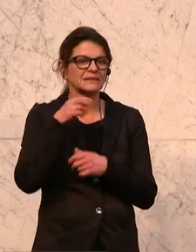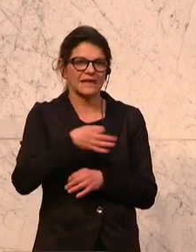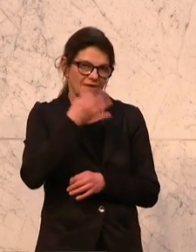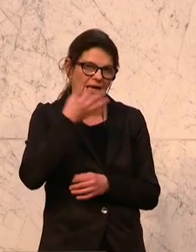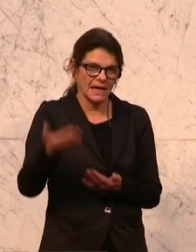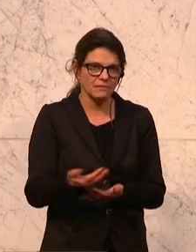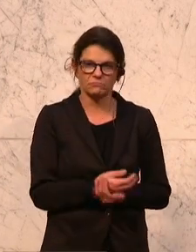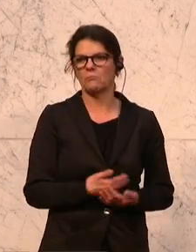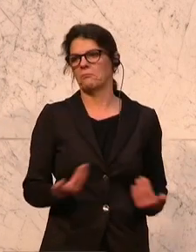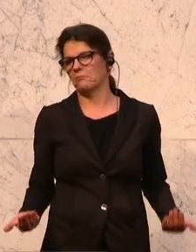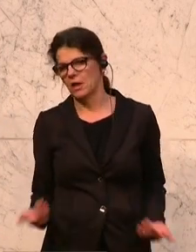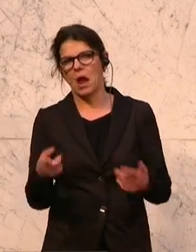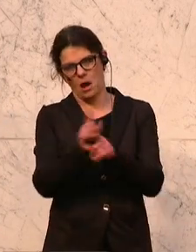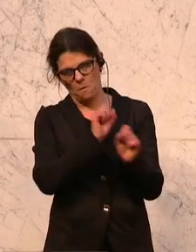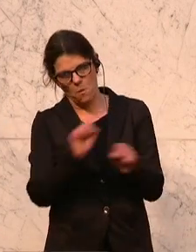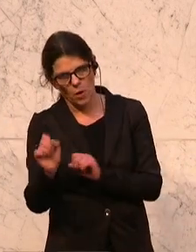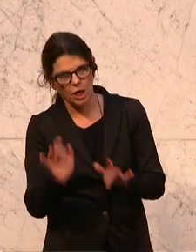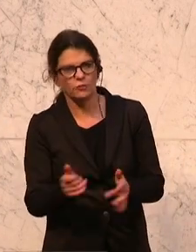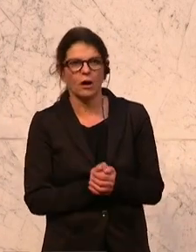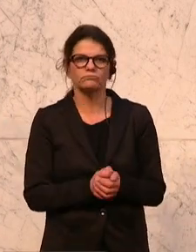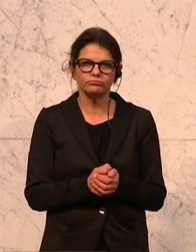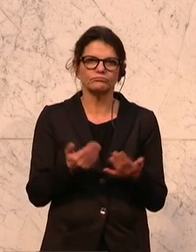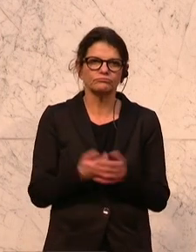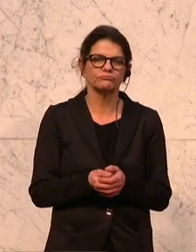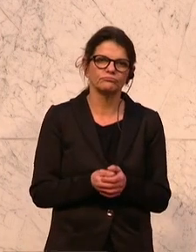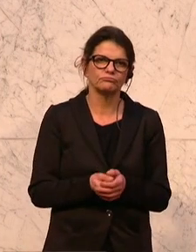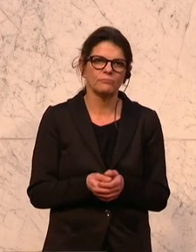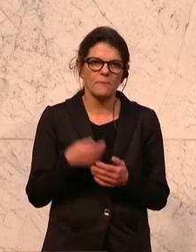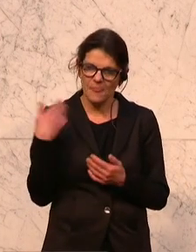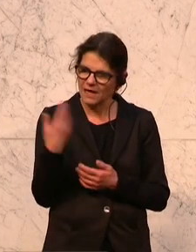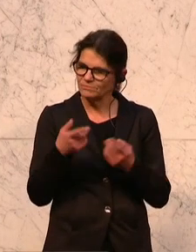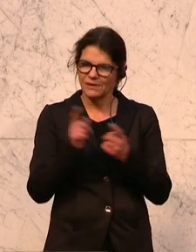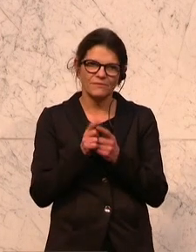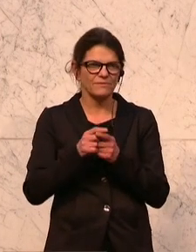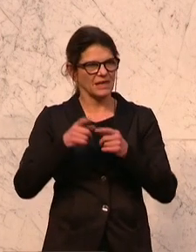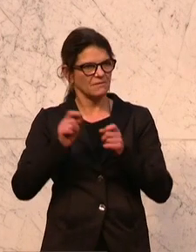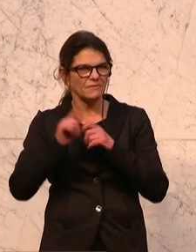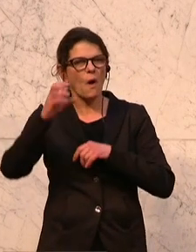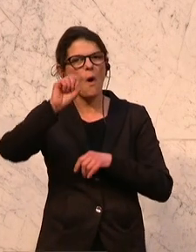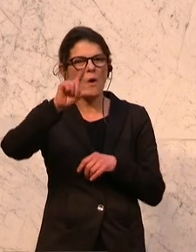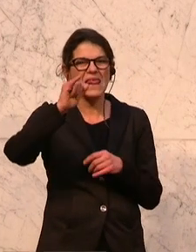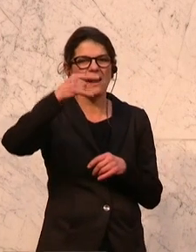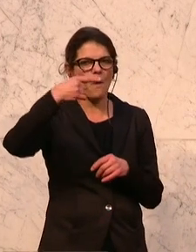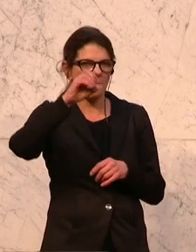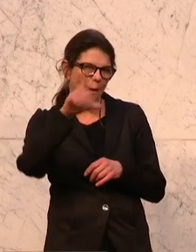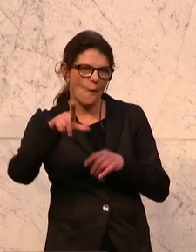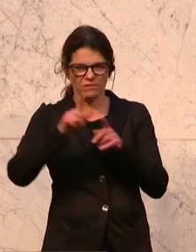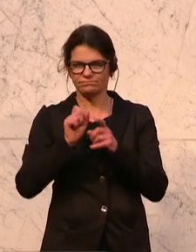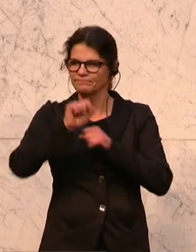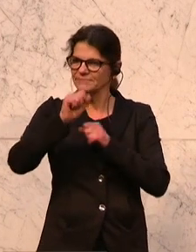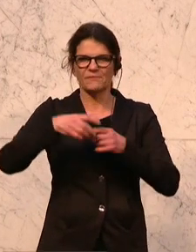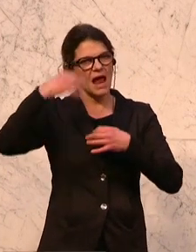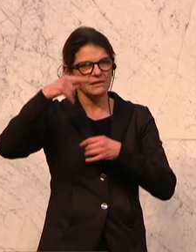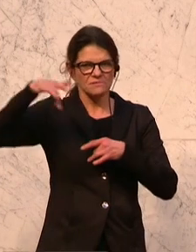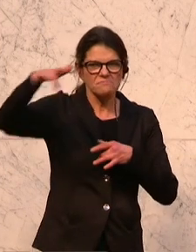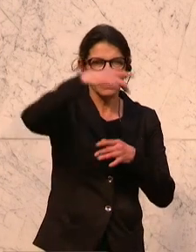Also, und Sie hätten natürlich die Möglichkeit hier auch diese Oligopolstrukturen aufzulockern und ein bisschen einen Markt auch